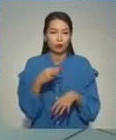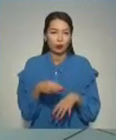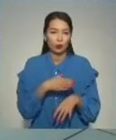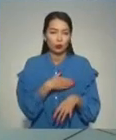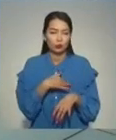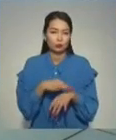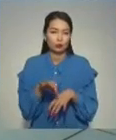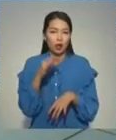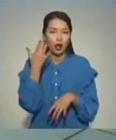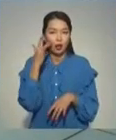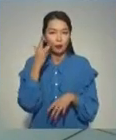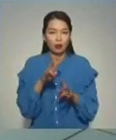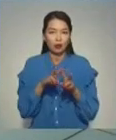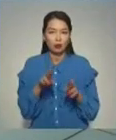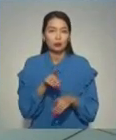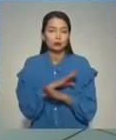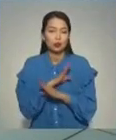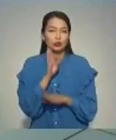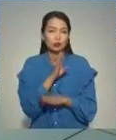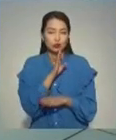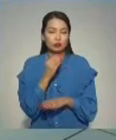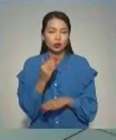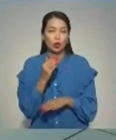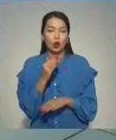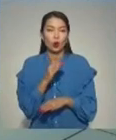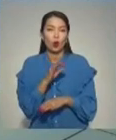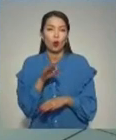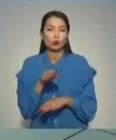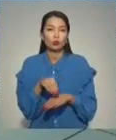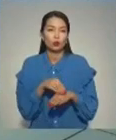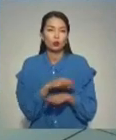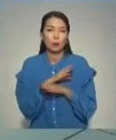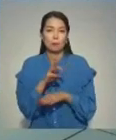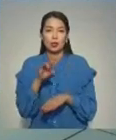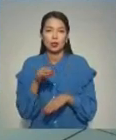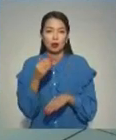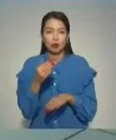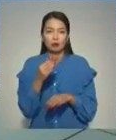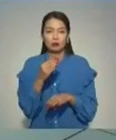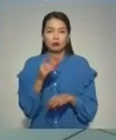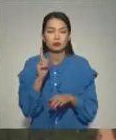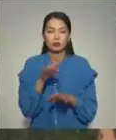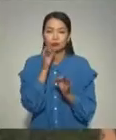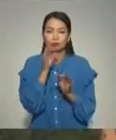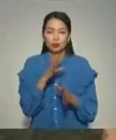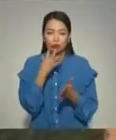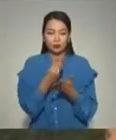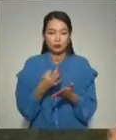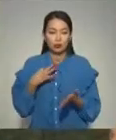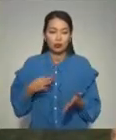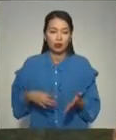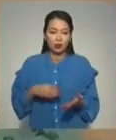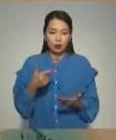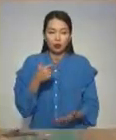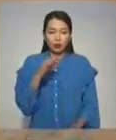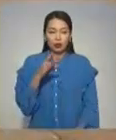и тоже от рук мужа. Правда, в этом случае миллиардер не пощадил и собственного сына. Все подробности у моих коллег. Это